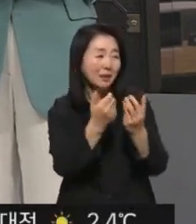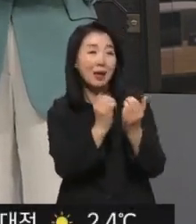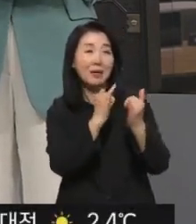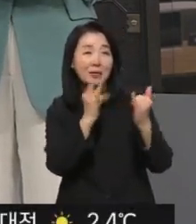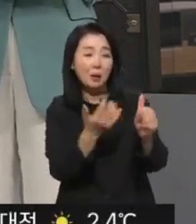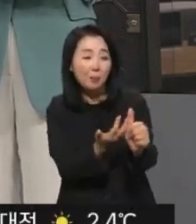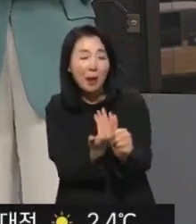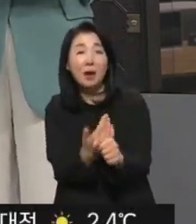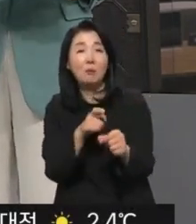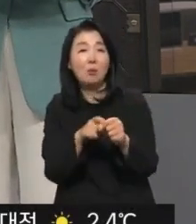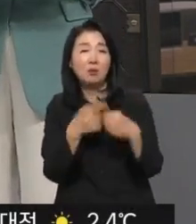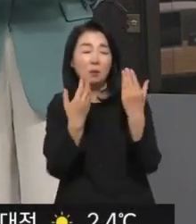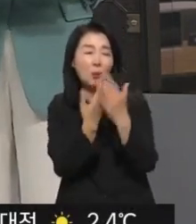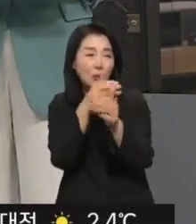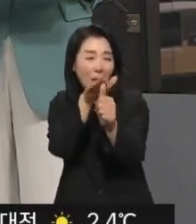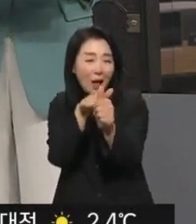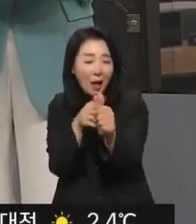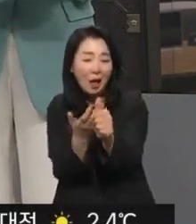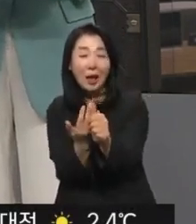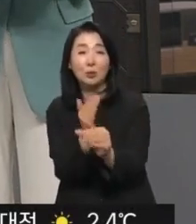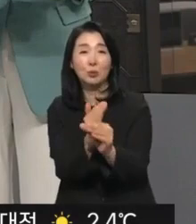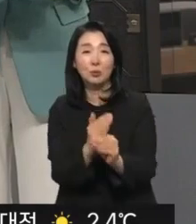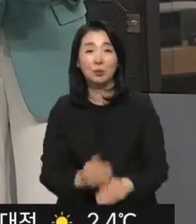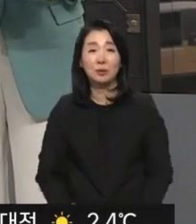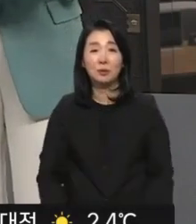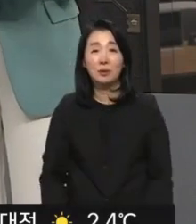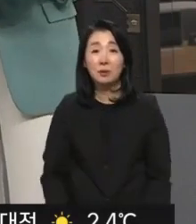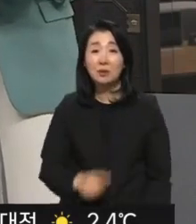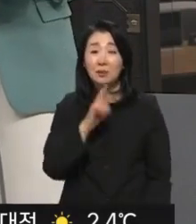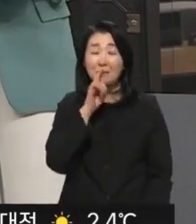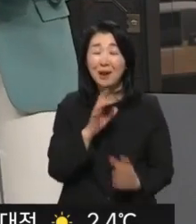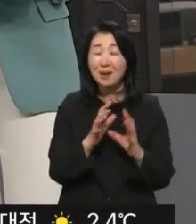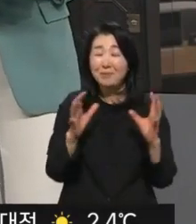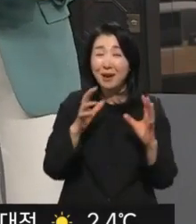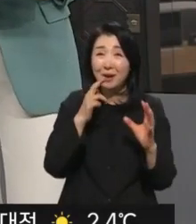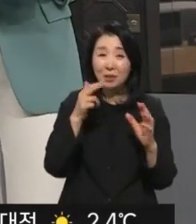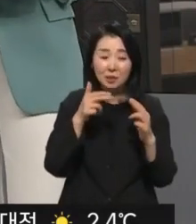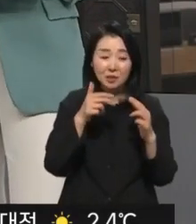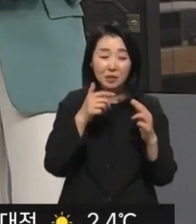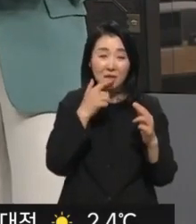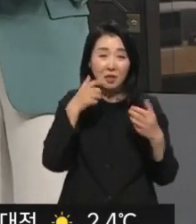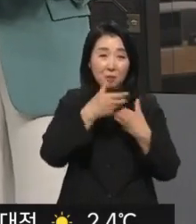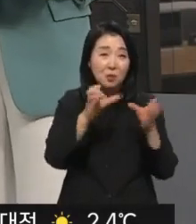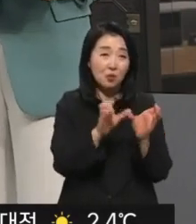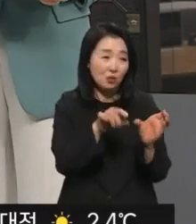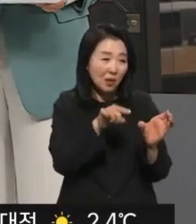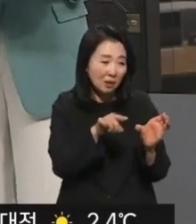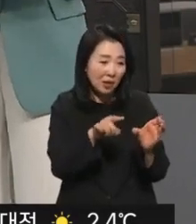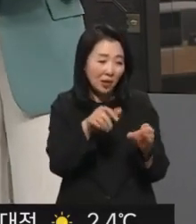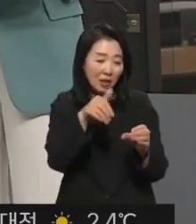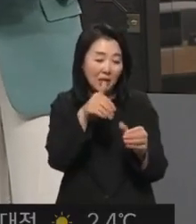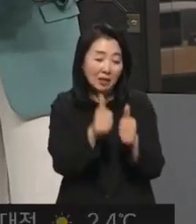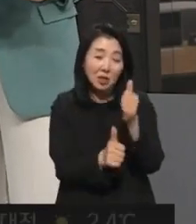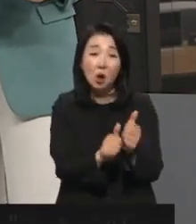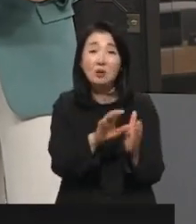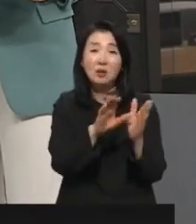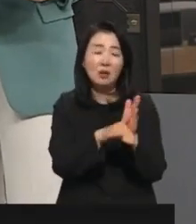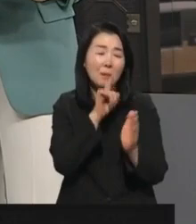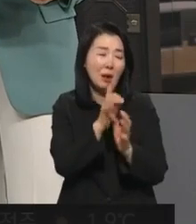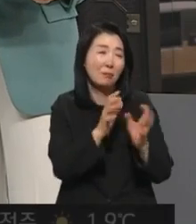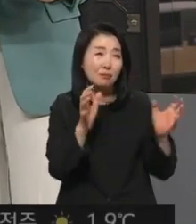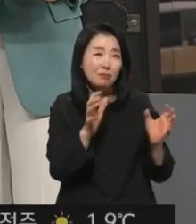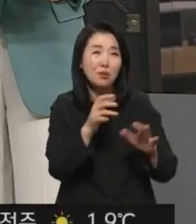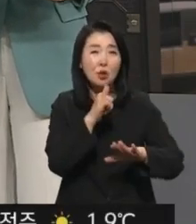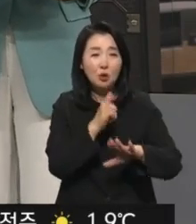위해서 집중을 하고 있습니다. 지금 논란들 민주당 내 당내 경선 때 불거진 거다. 또 이재명이